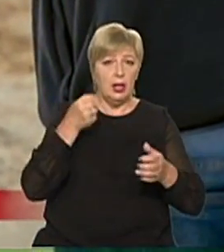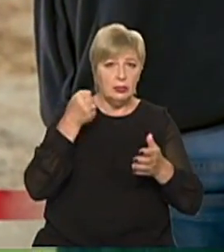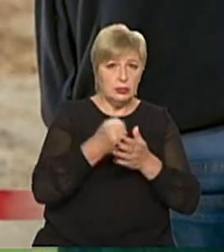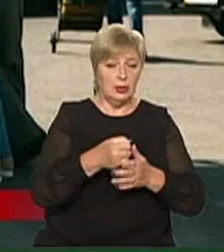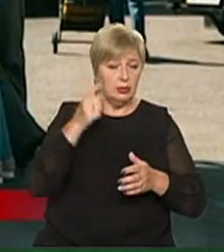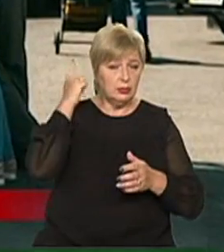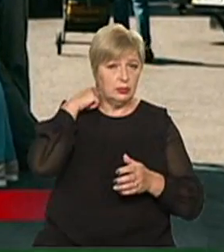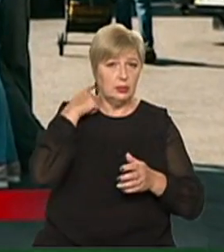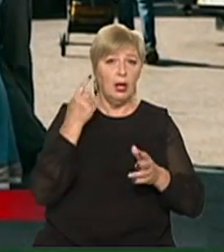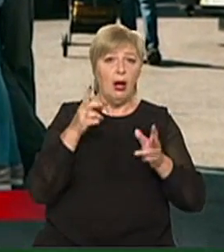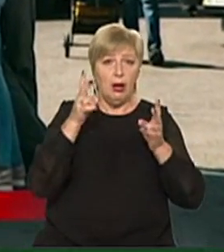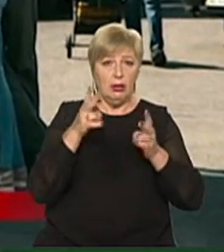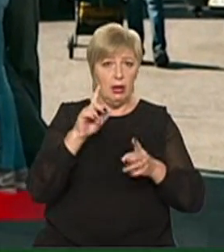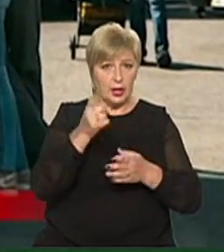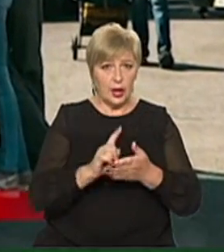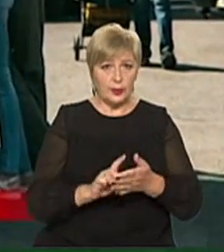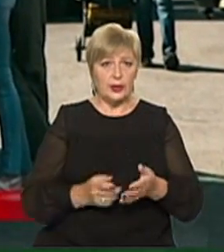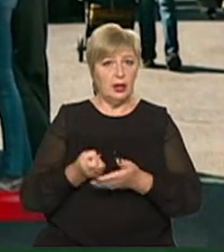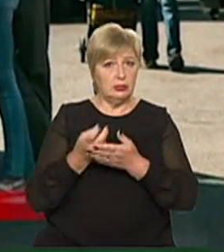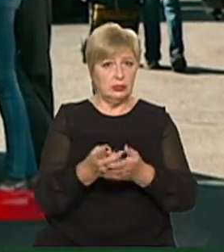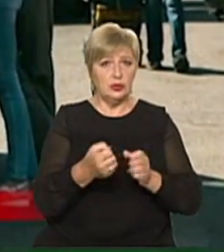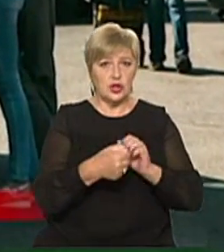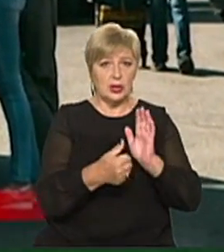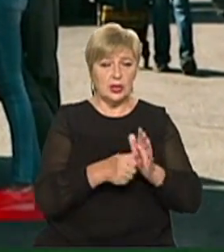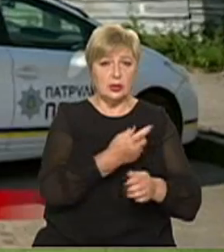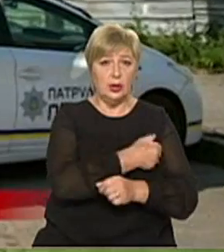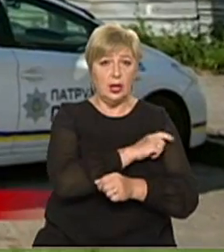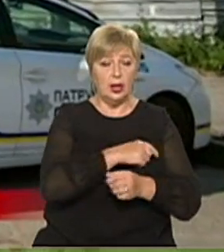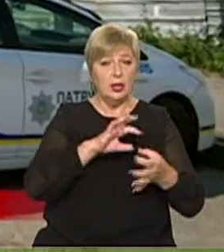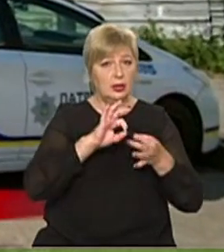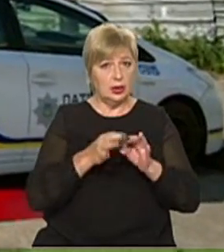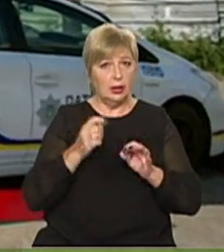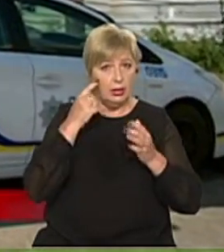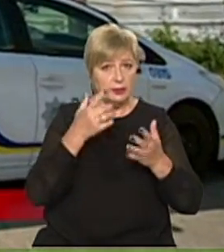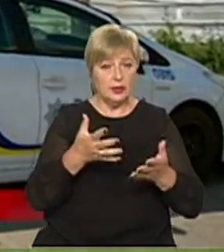доставили до 16-ї лікарні. Деталі аварії встановлюватимуть правоохоронці.